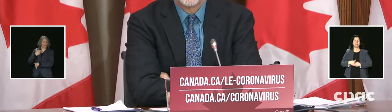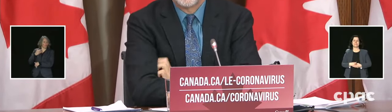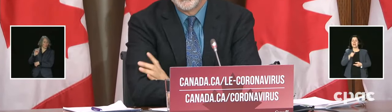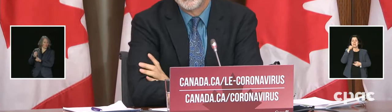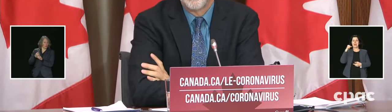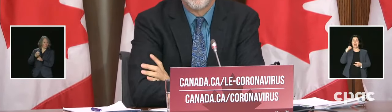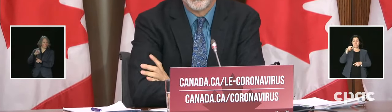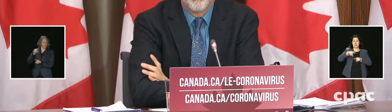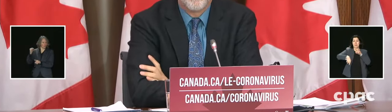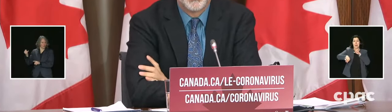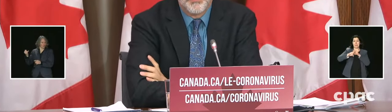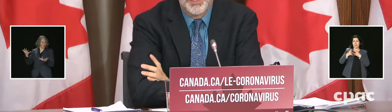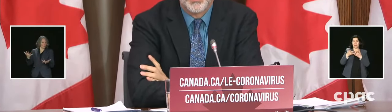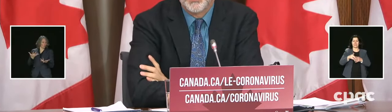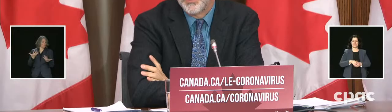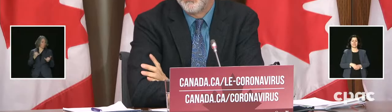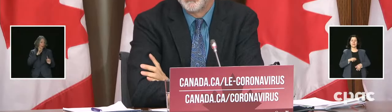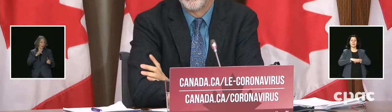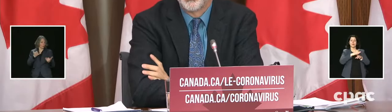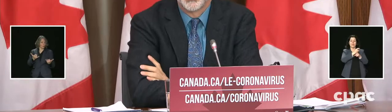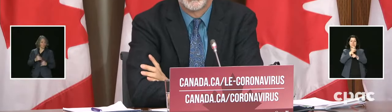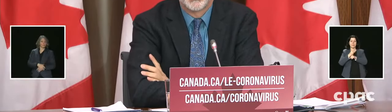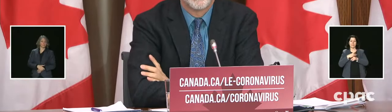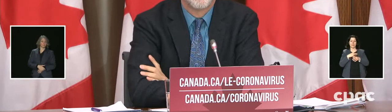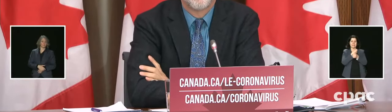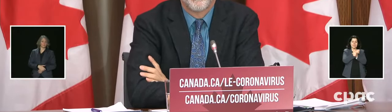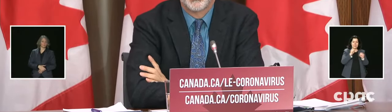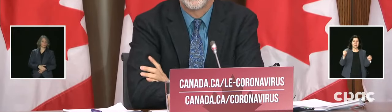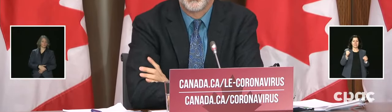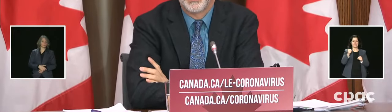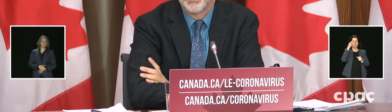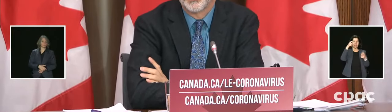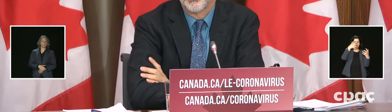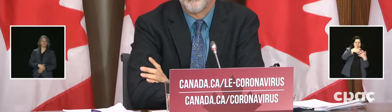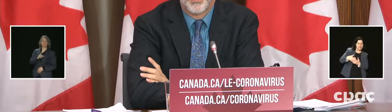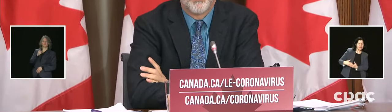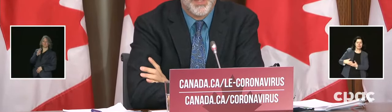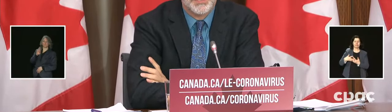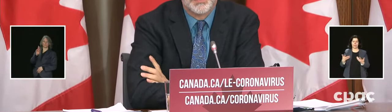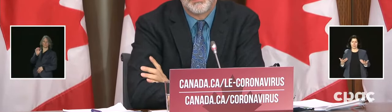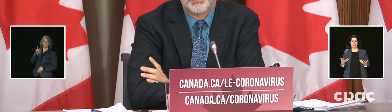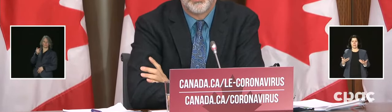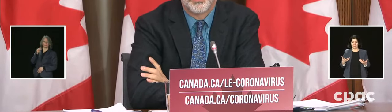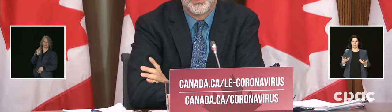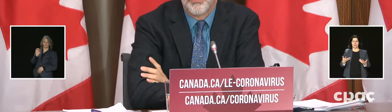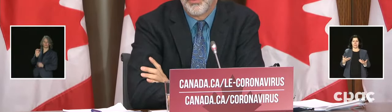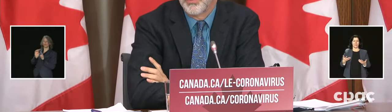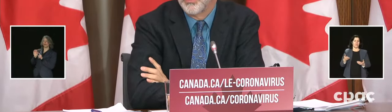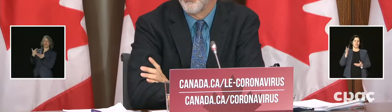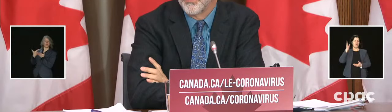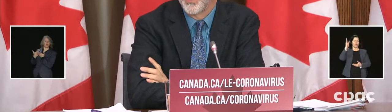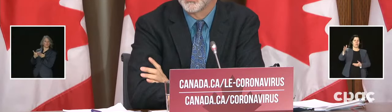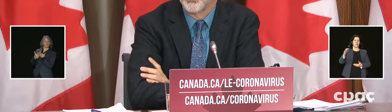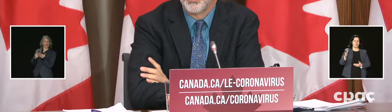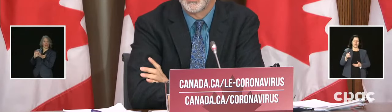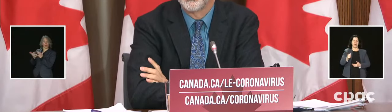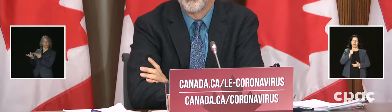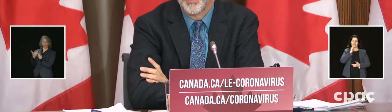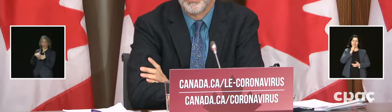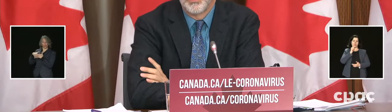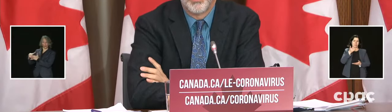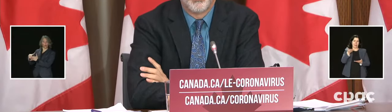Donc, toutes les questions d'approvisionnement, de disponibilité, de logistique vont être discutées dans un point de presse qui va suivre le point de presse qu'on